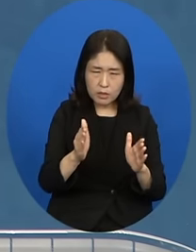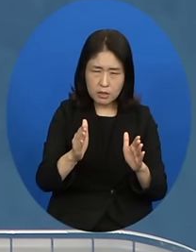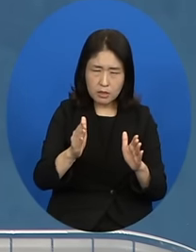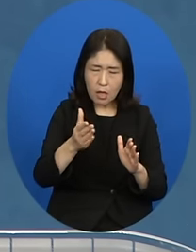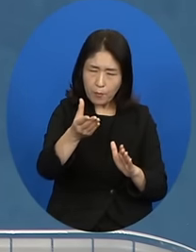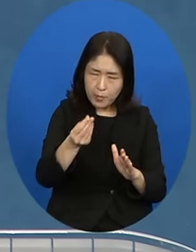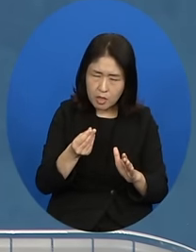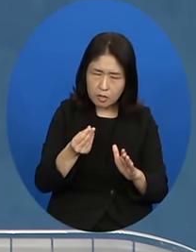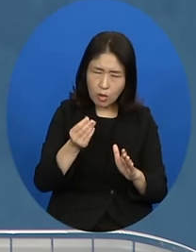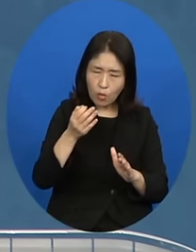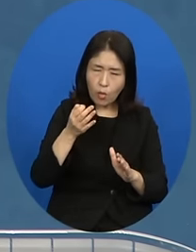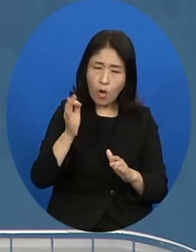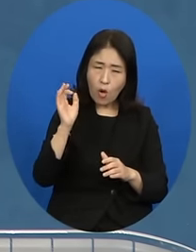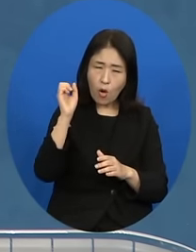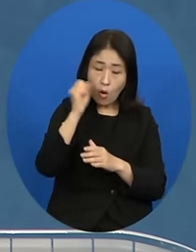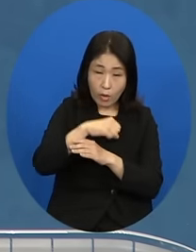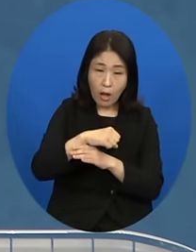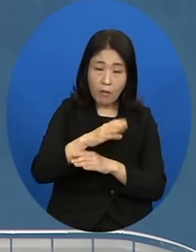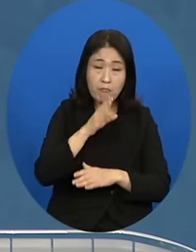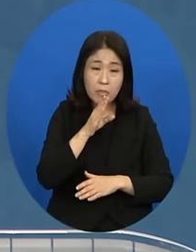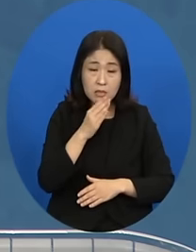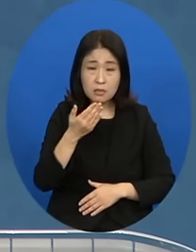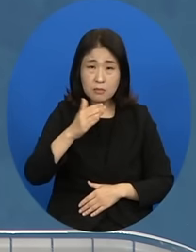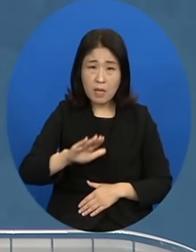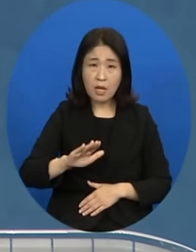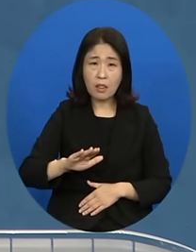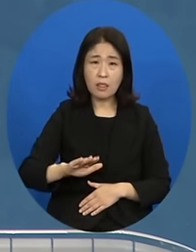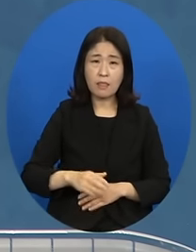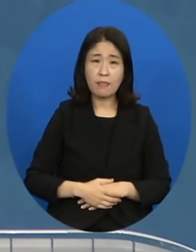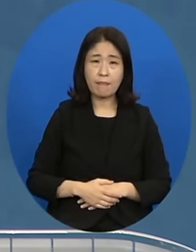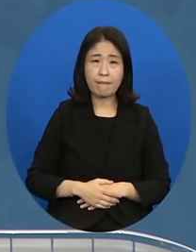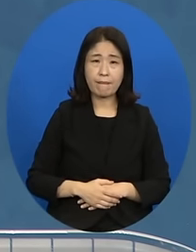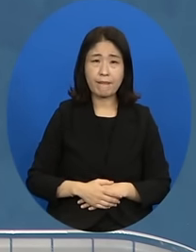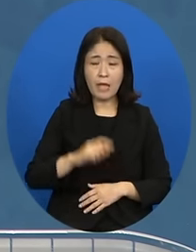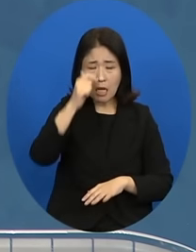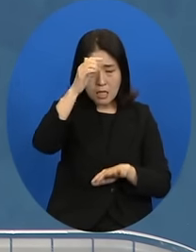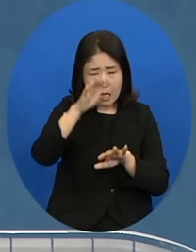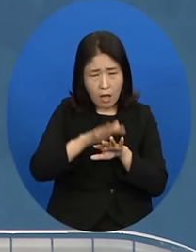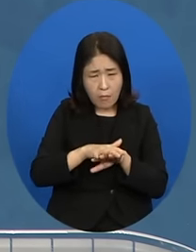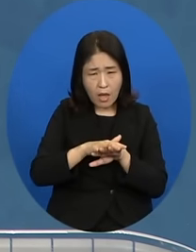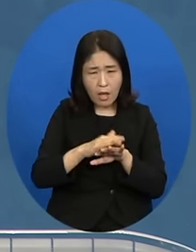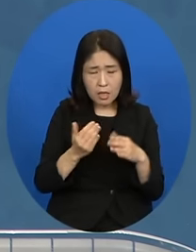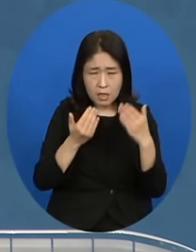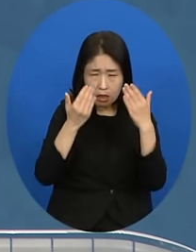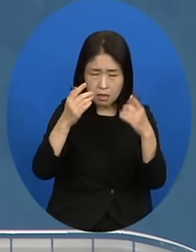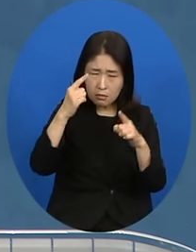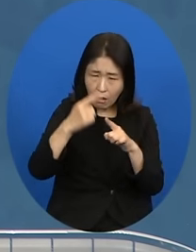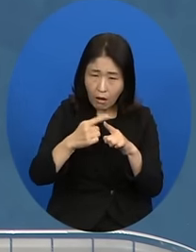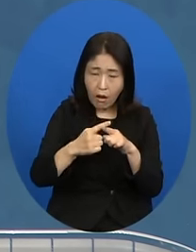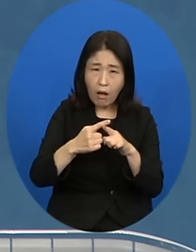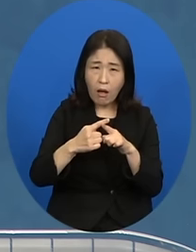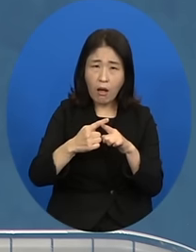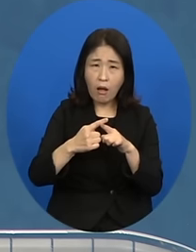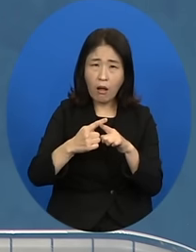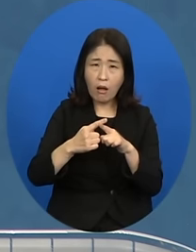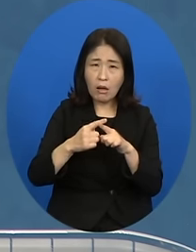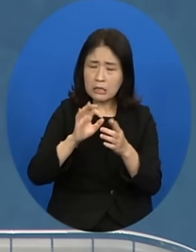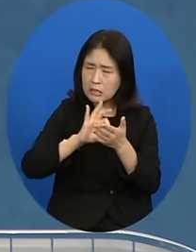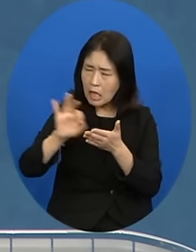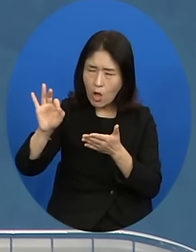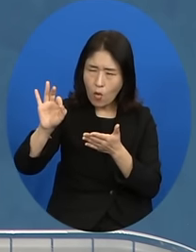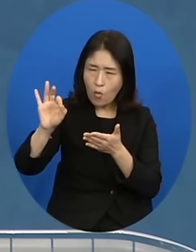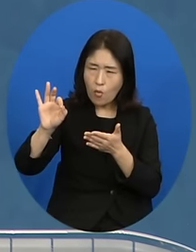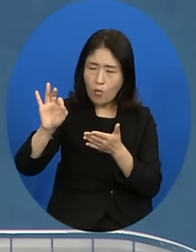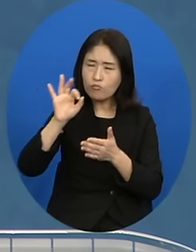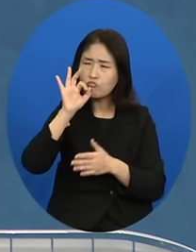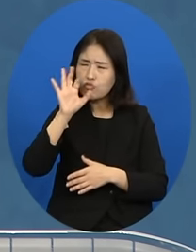주셨을지 모르겠지만 그곳에서 예배하다가 어느 날 더 이상 채플 못 씁니다 라고 말할